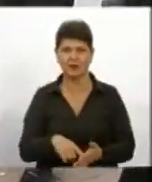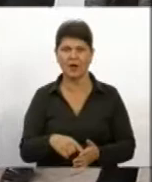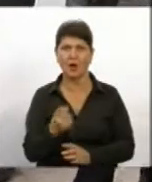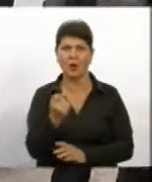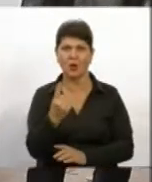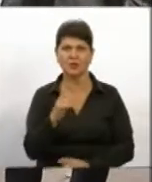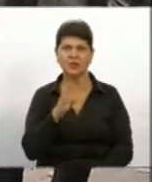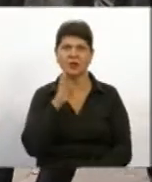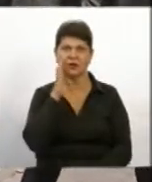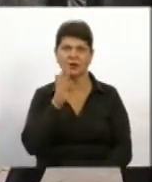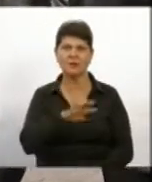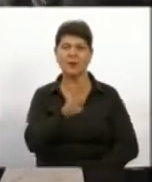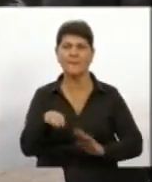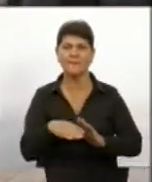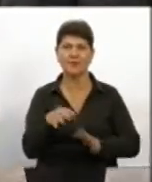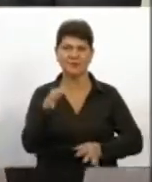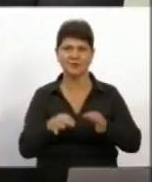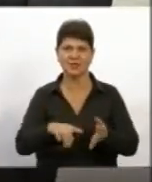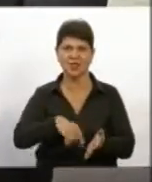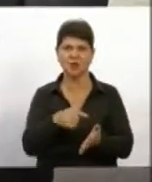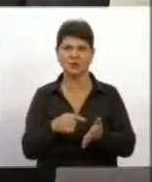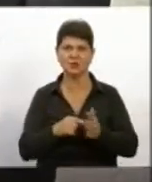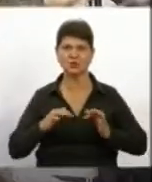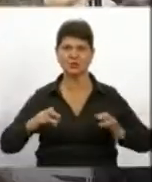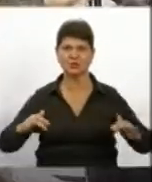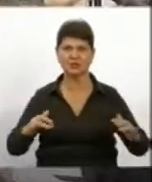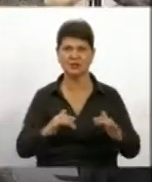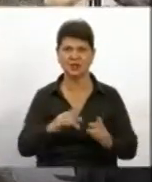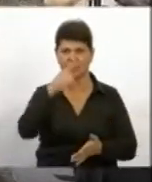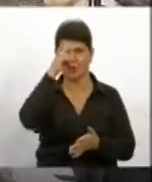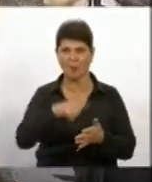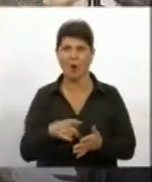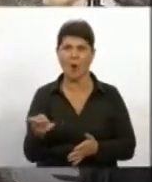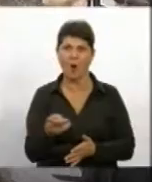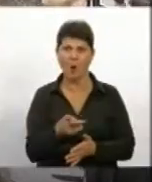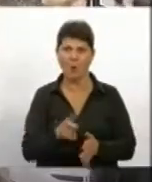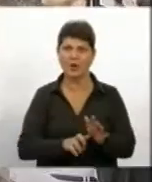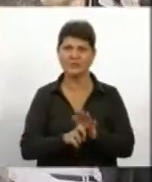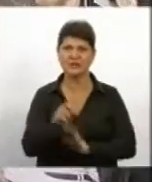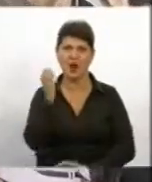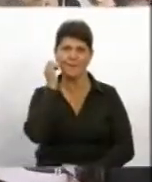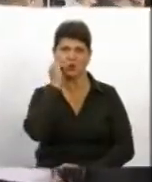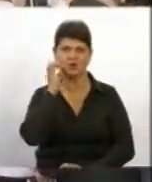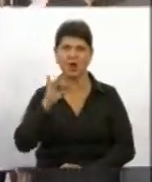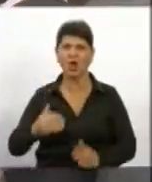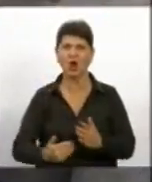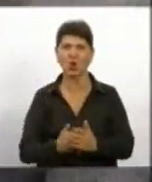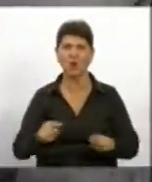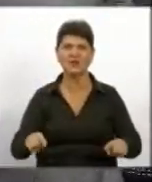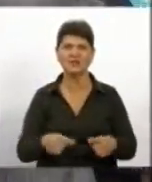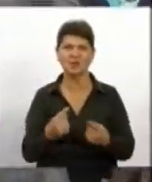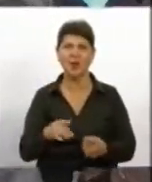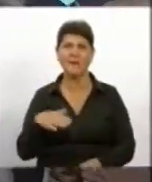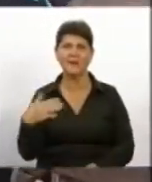11 ранку. Під стінами Вінницького міського суду зібрались віряни обох церков – Московського патріархату і новоствореної Православної